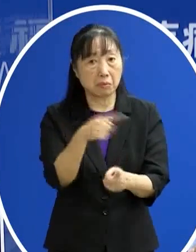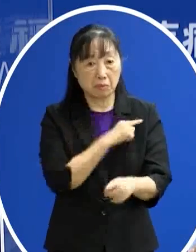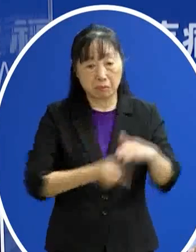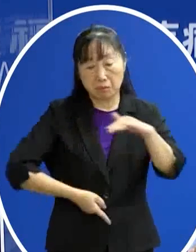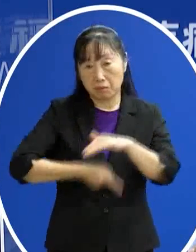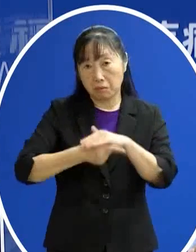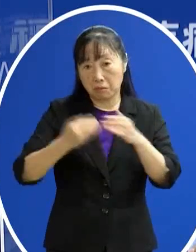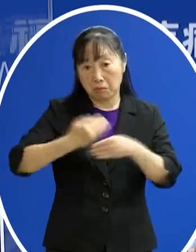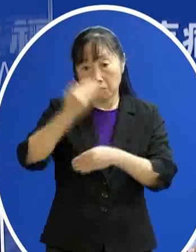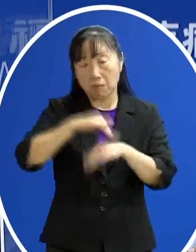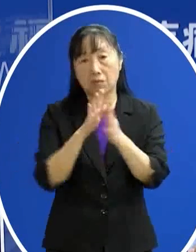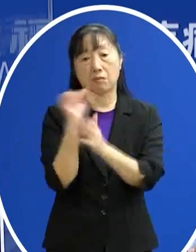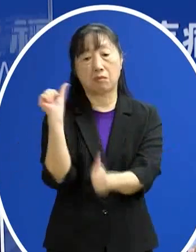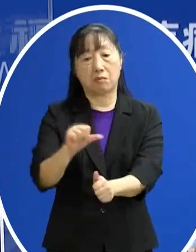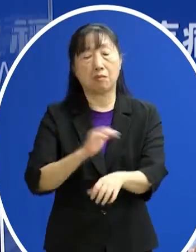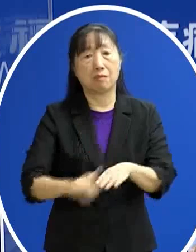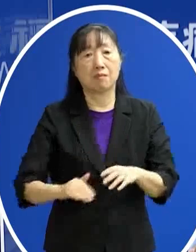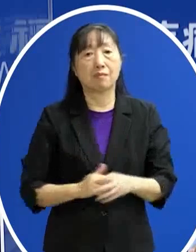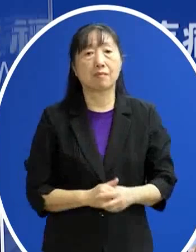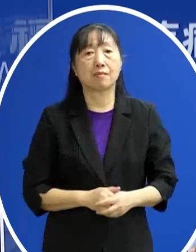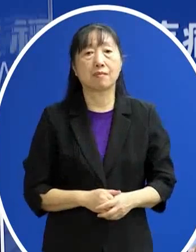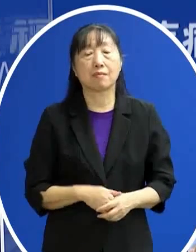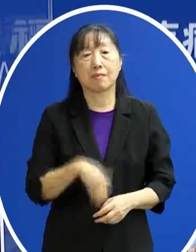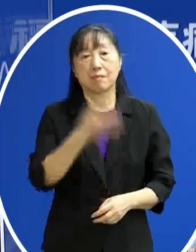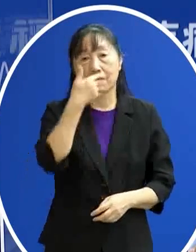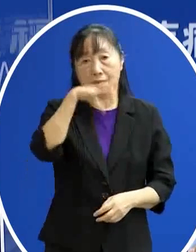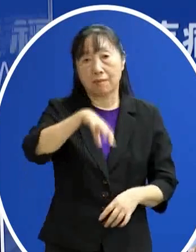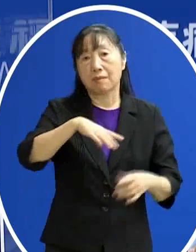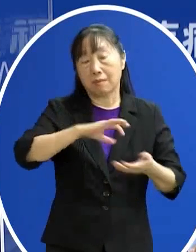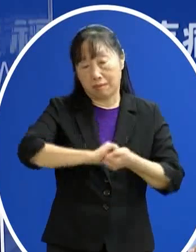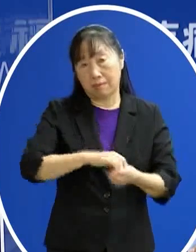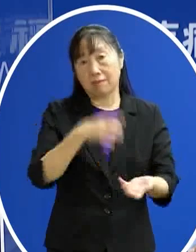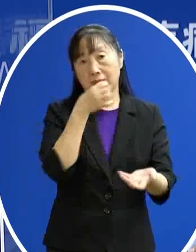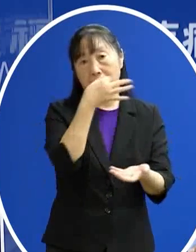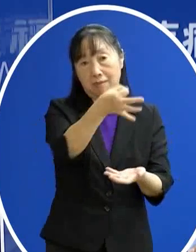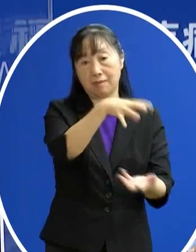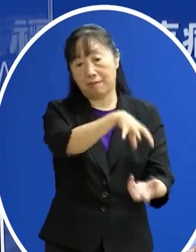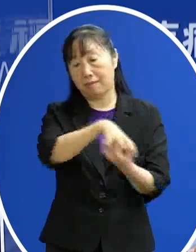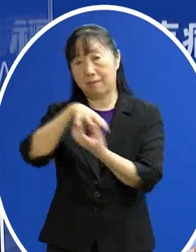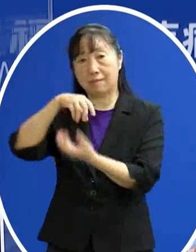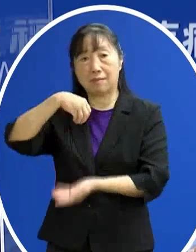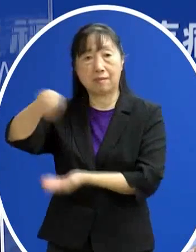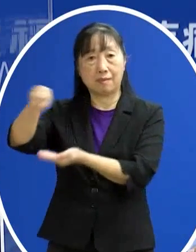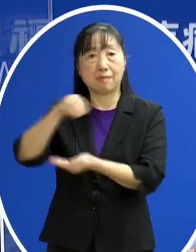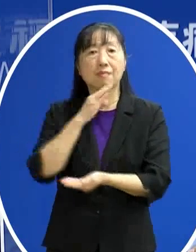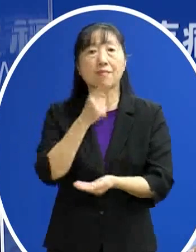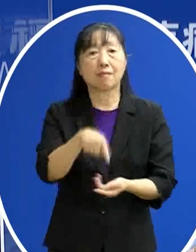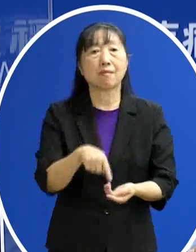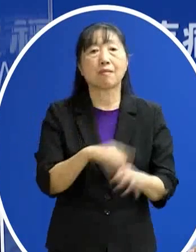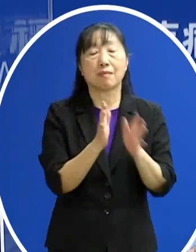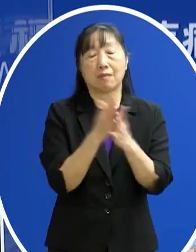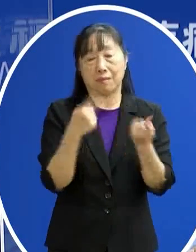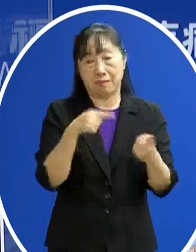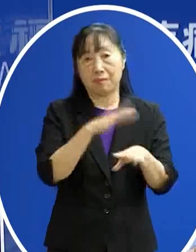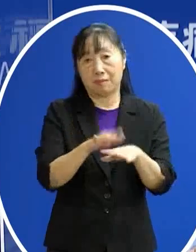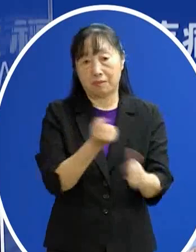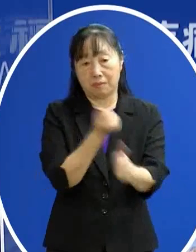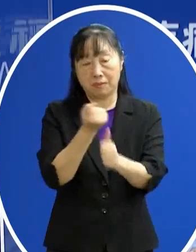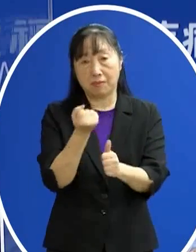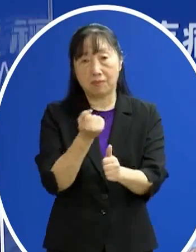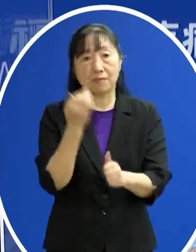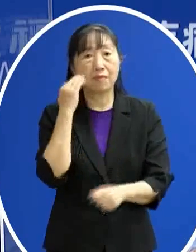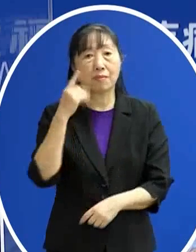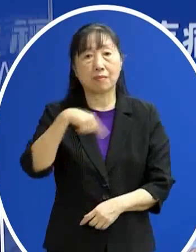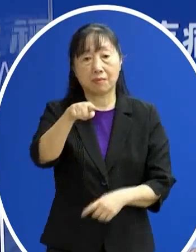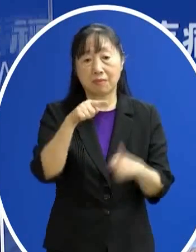罚办。那餐饮一律外带，卖场及超市加强人流管制。好，那民众哈，我们也